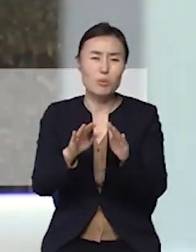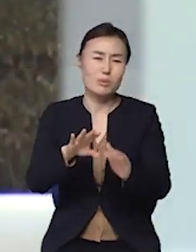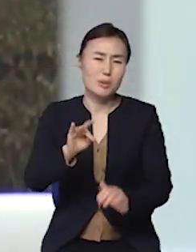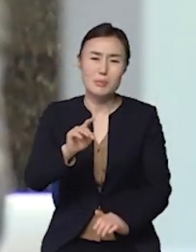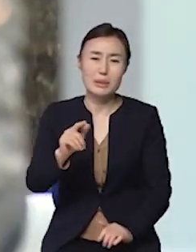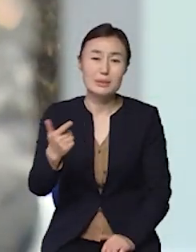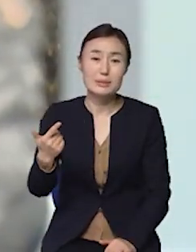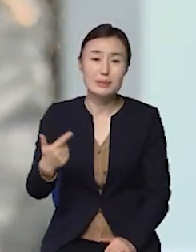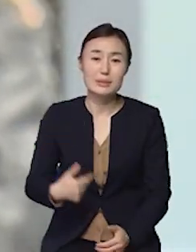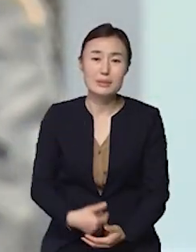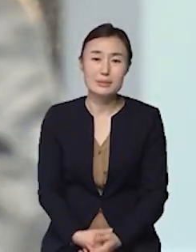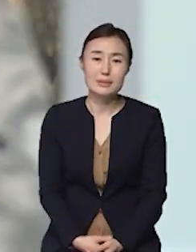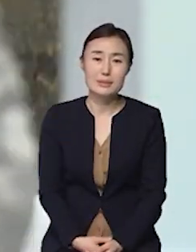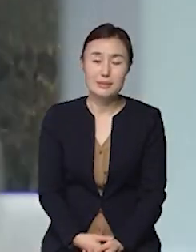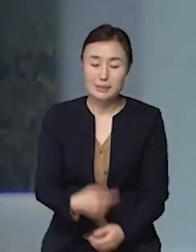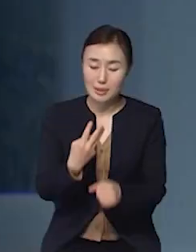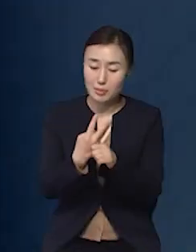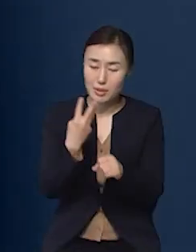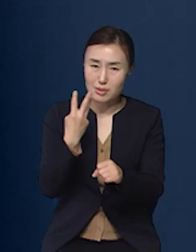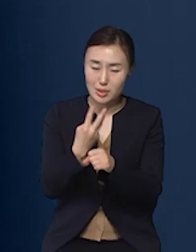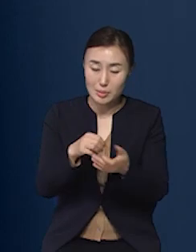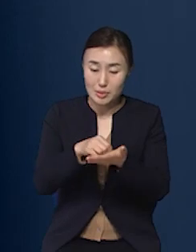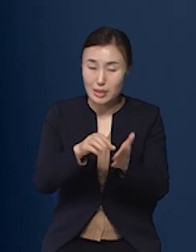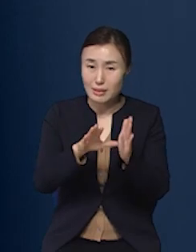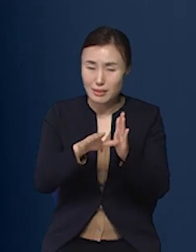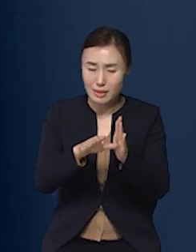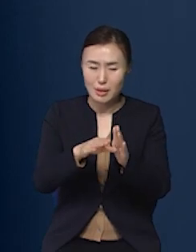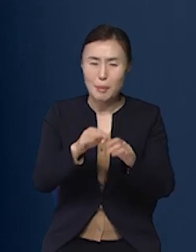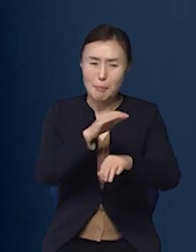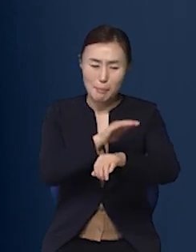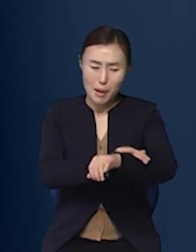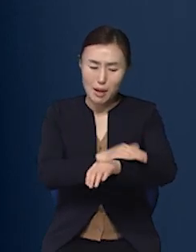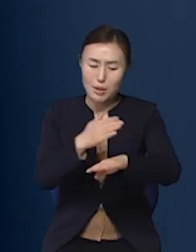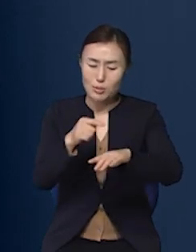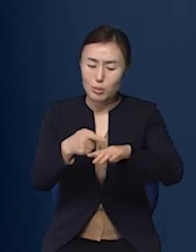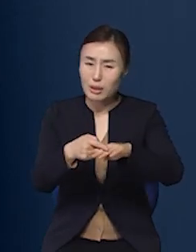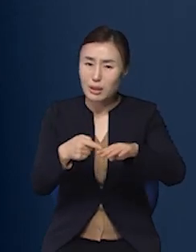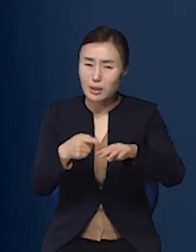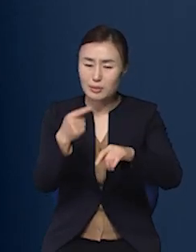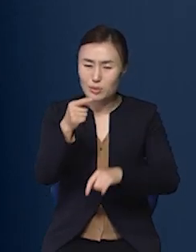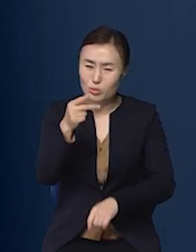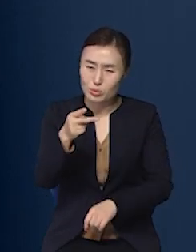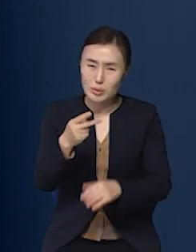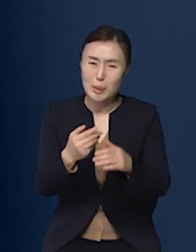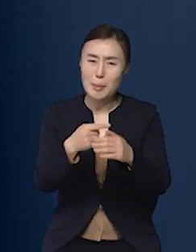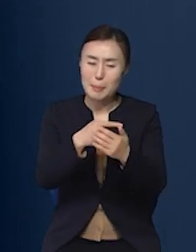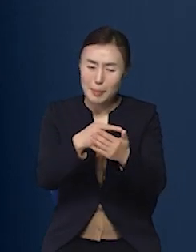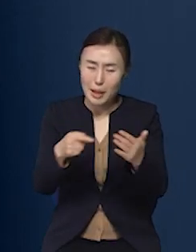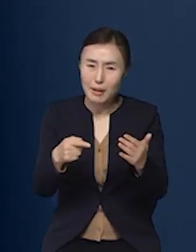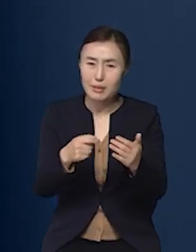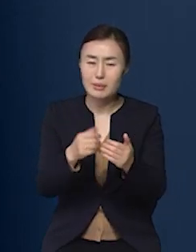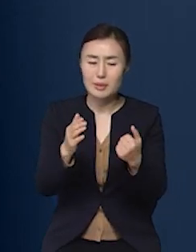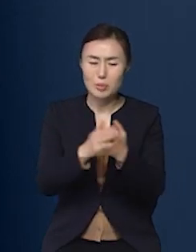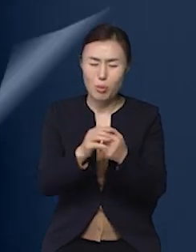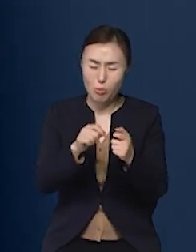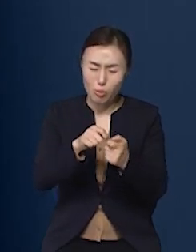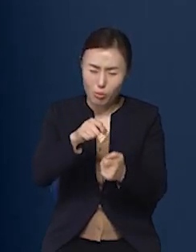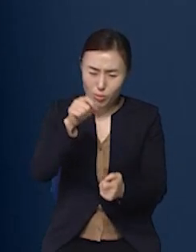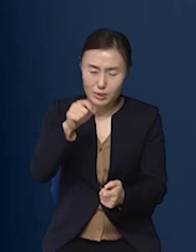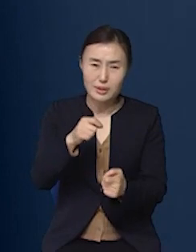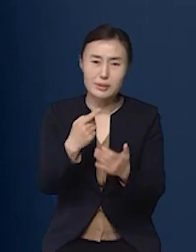아니라고 말합니다. 3년 전 입사한 이후 팔과 손가락을 두 번이나 다쳐 오랜 시간 치료를 받았다는